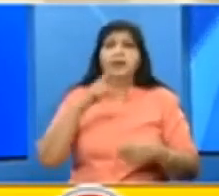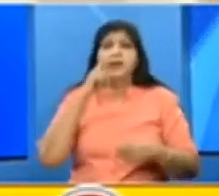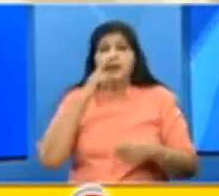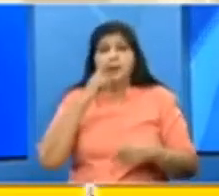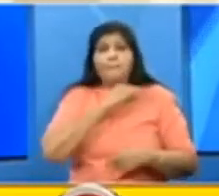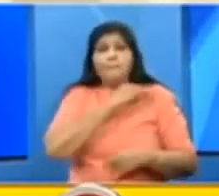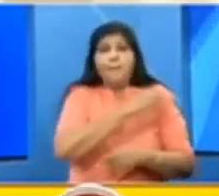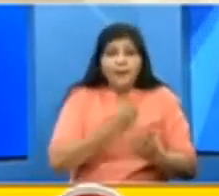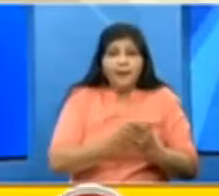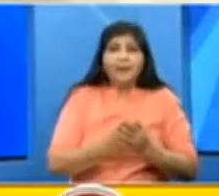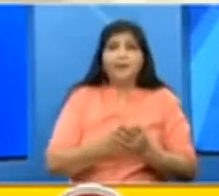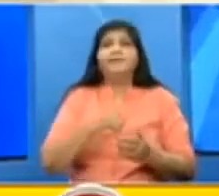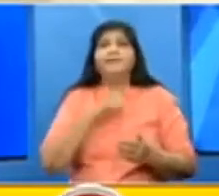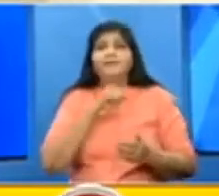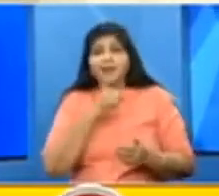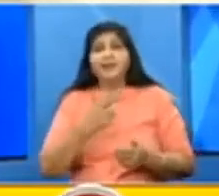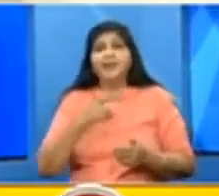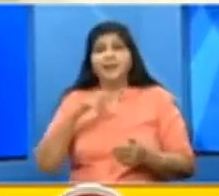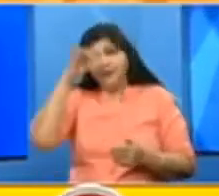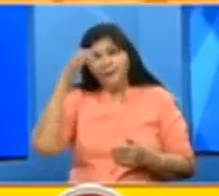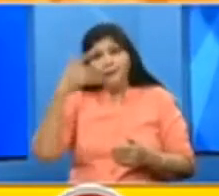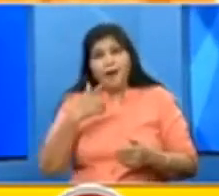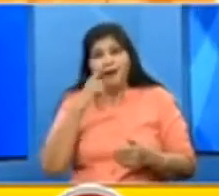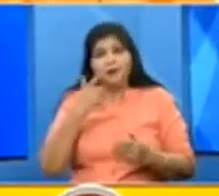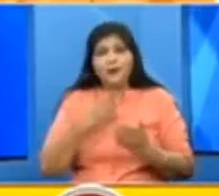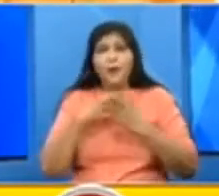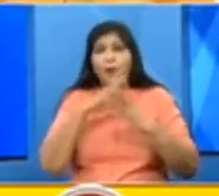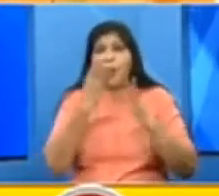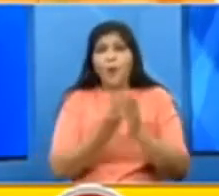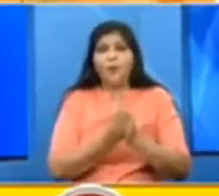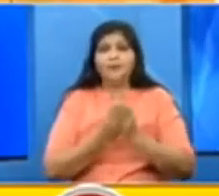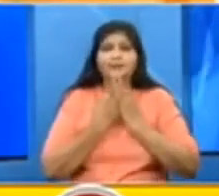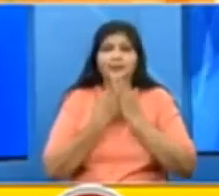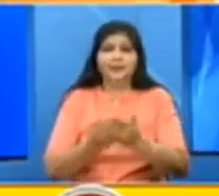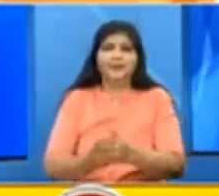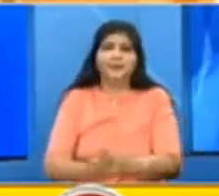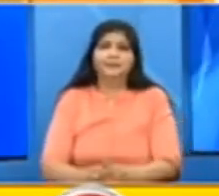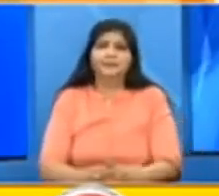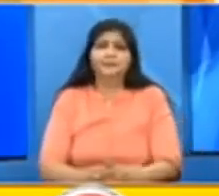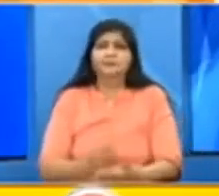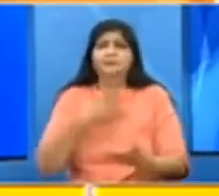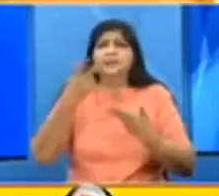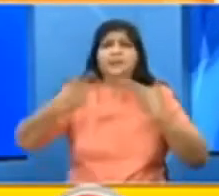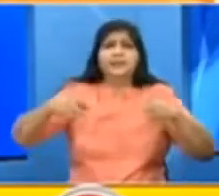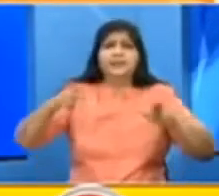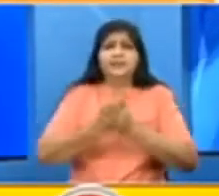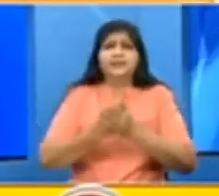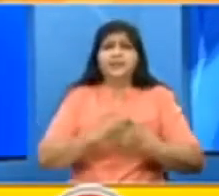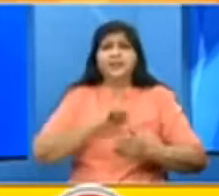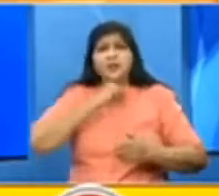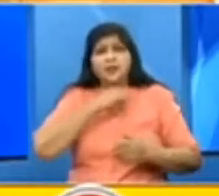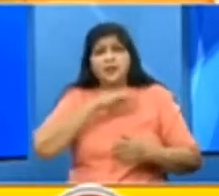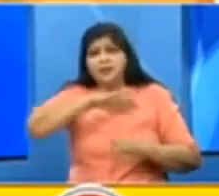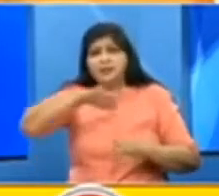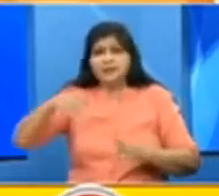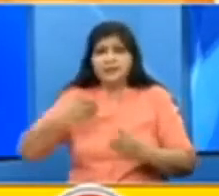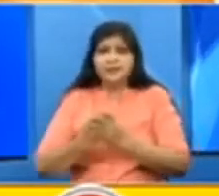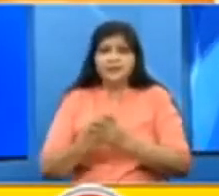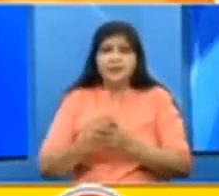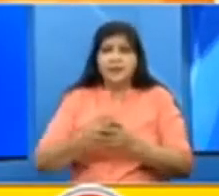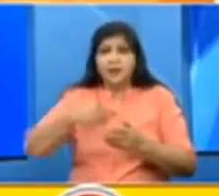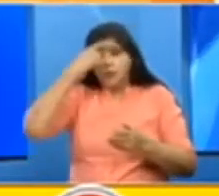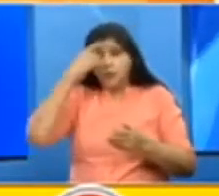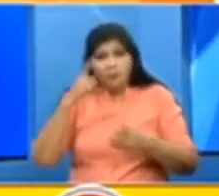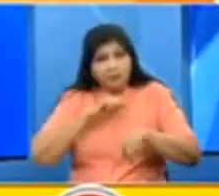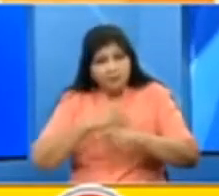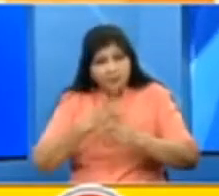your father and your family. Thank you, sir. साथियों, ऐसे और भी कितने युवा दोस्त हैं कठिन परिस्थितियों